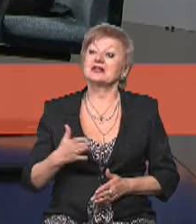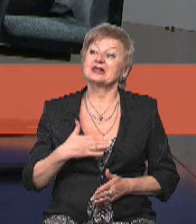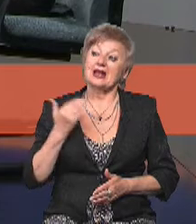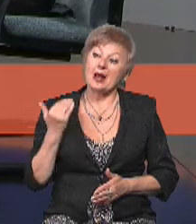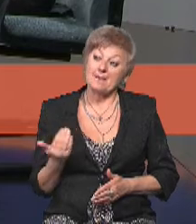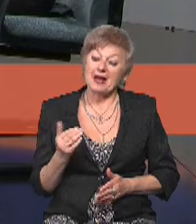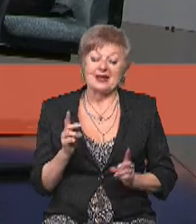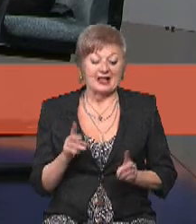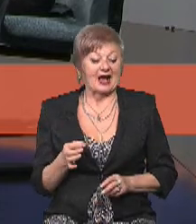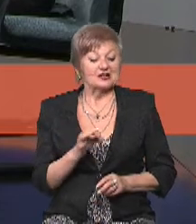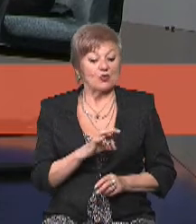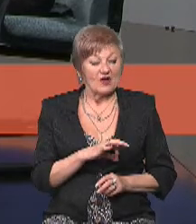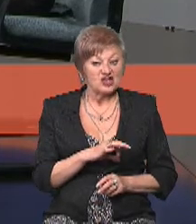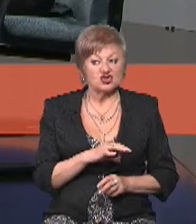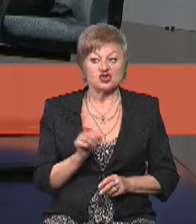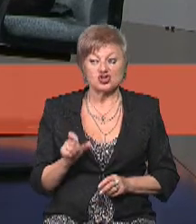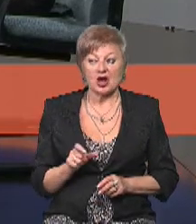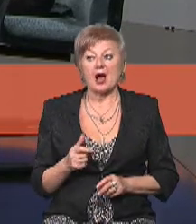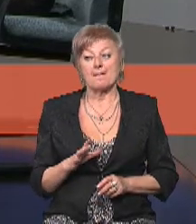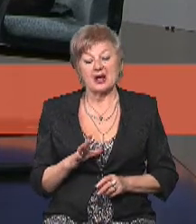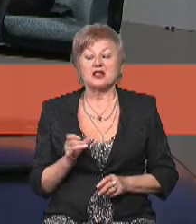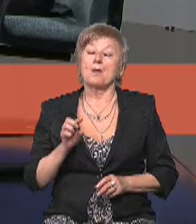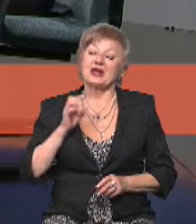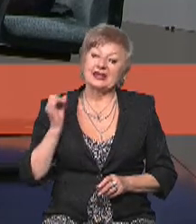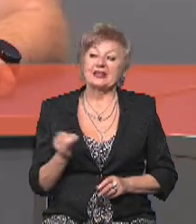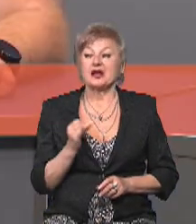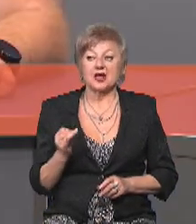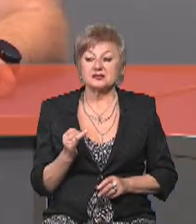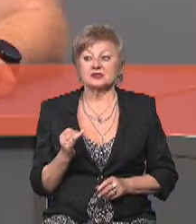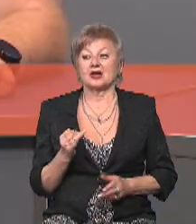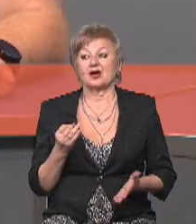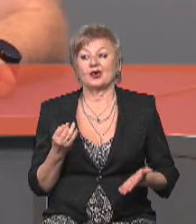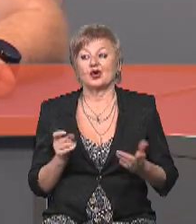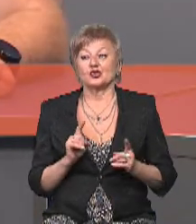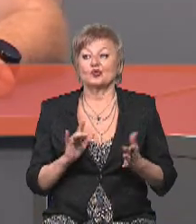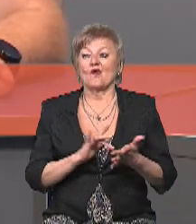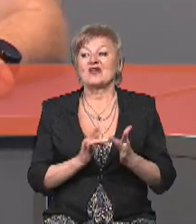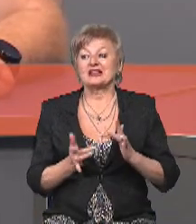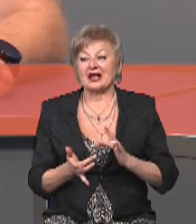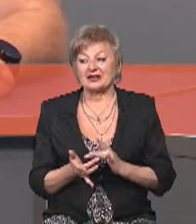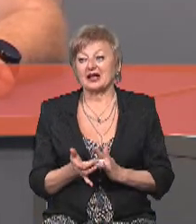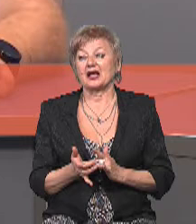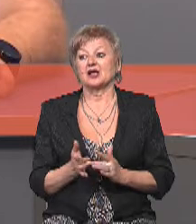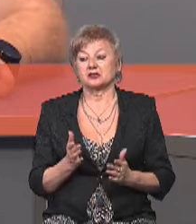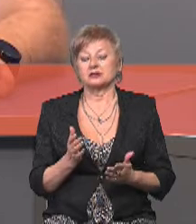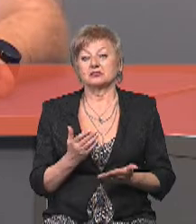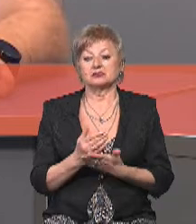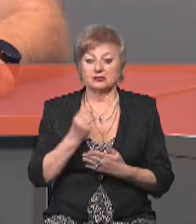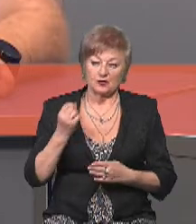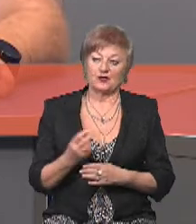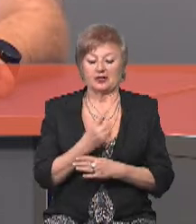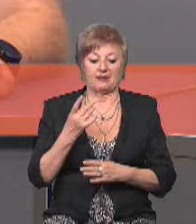для споживача, це було б цікаво, оскільки я там читав в інтернеті, що майже вдвічі